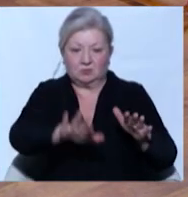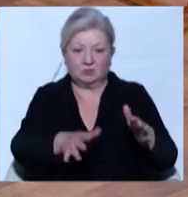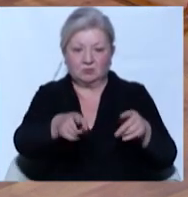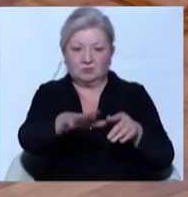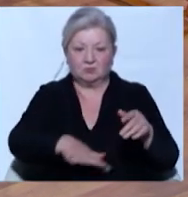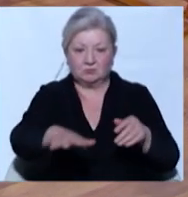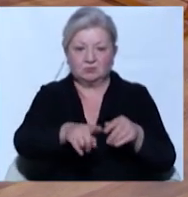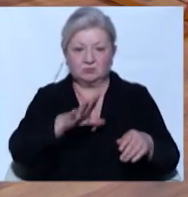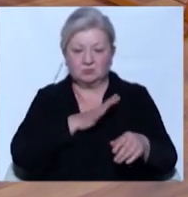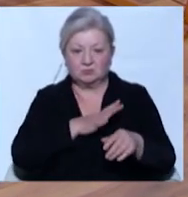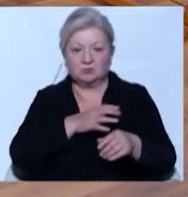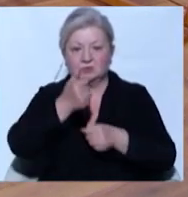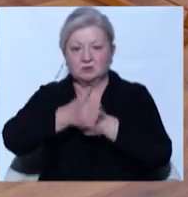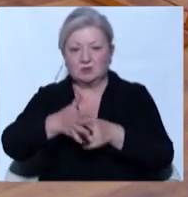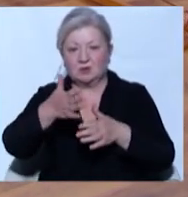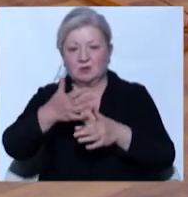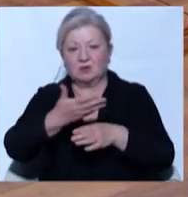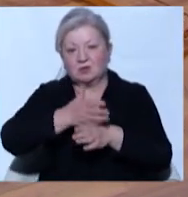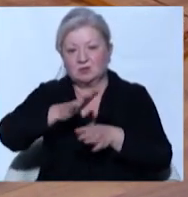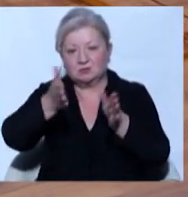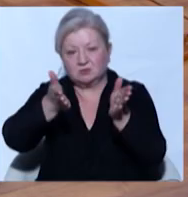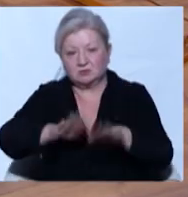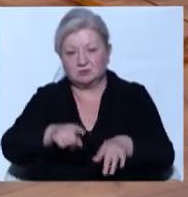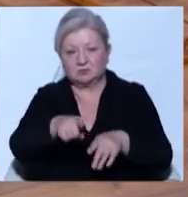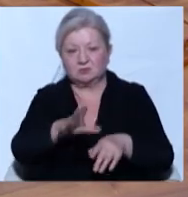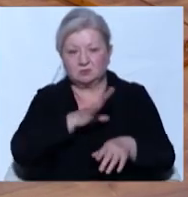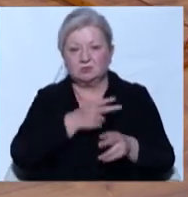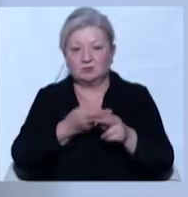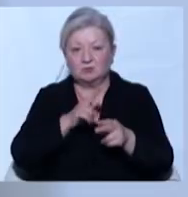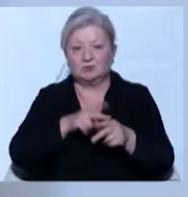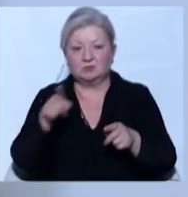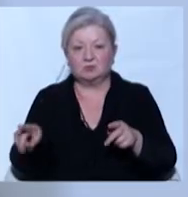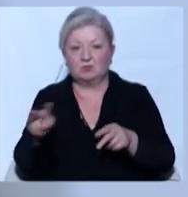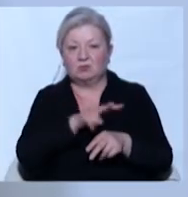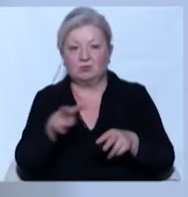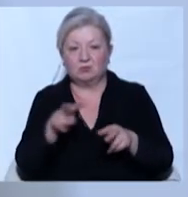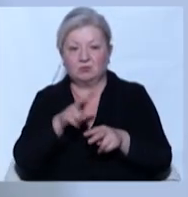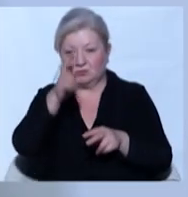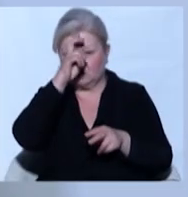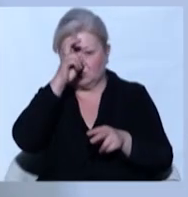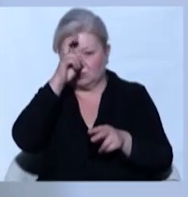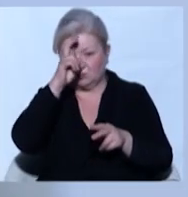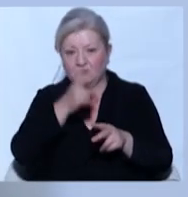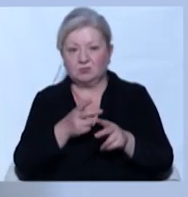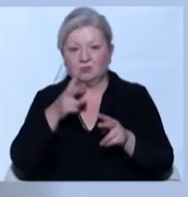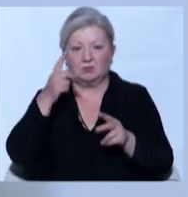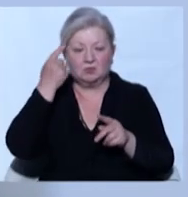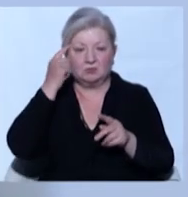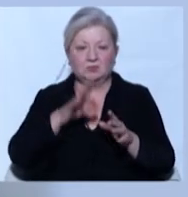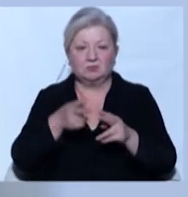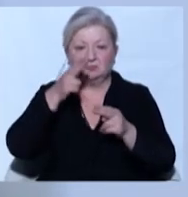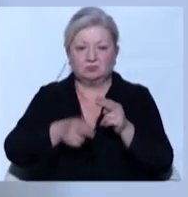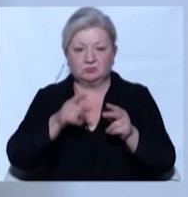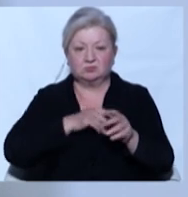ინდოჩინეთის ნახევარკუნძულის უფრო ცენტრალურ ნაწილში და შესაბამისად ამ ორმა ქვეყანამ აღარ გადაწყვიტა ამ ტერიტორიის ათვისება და დარჩა